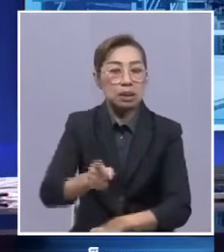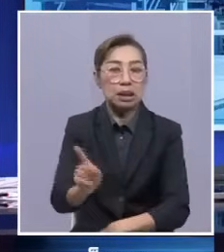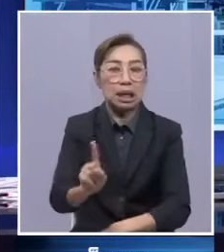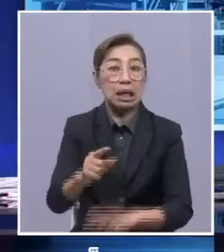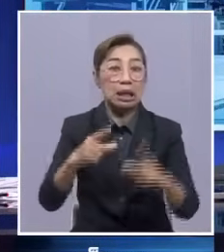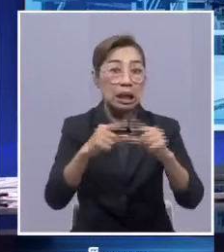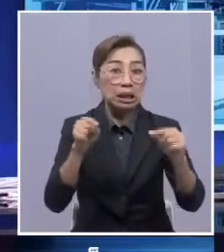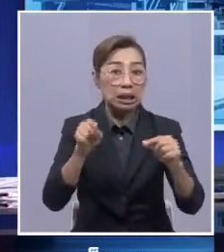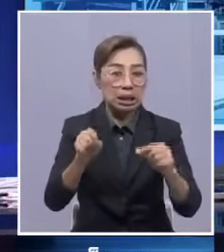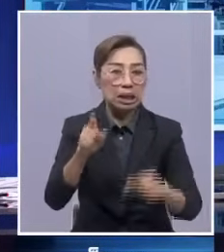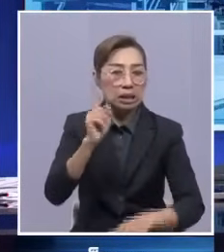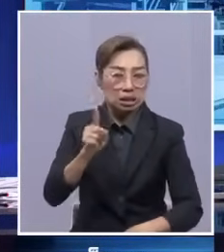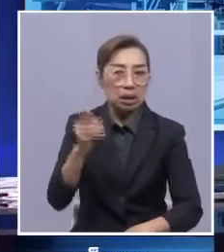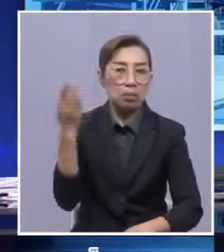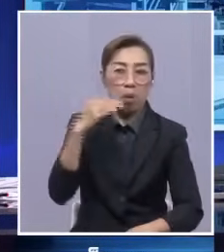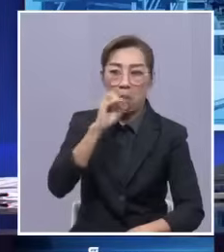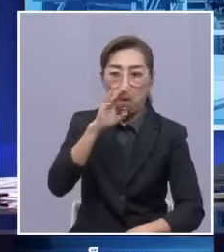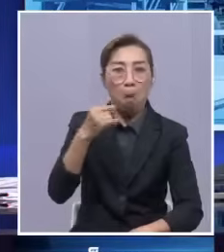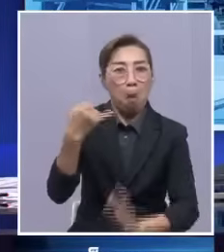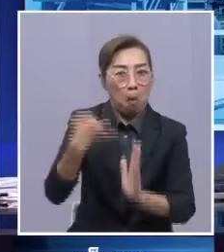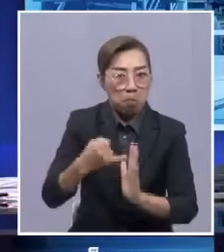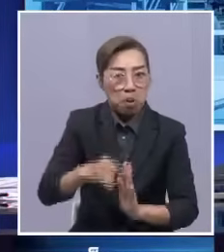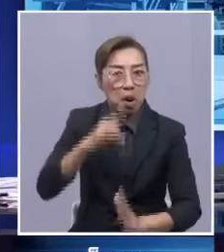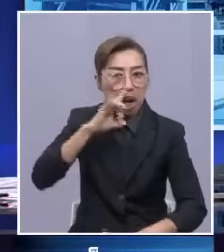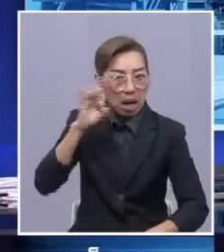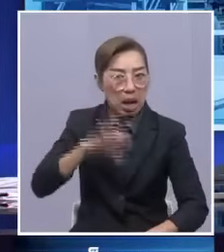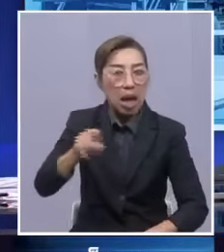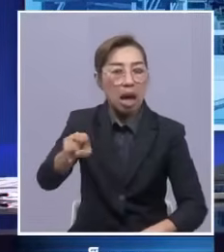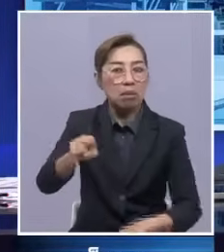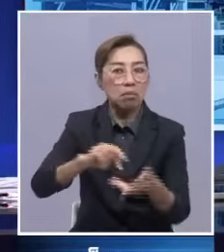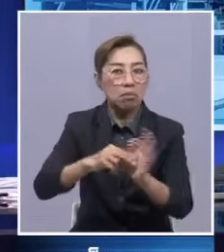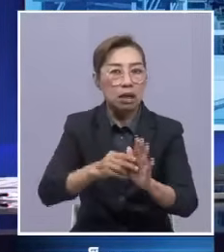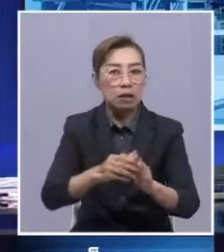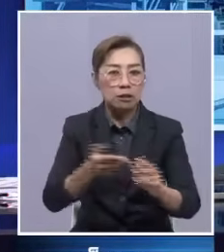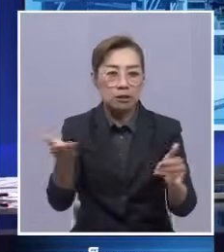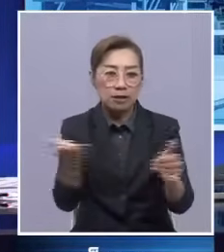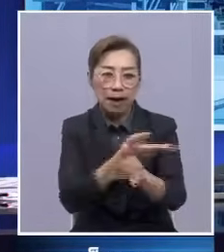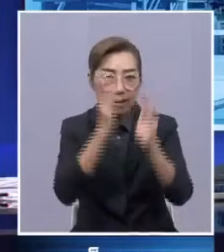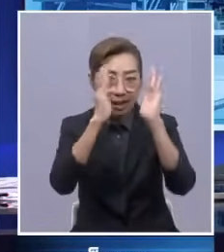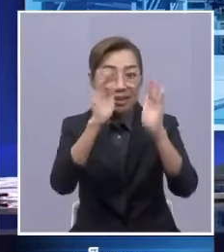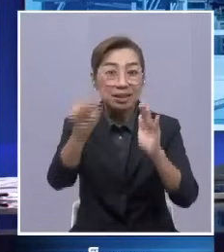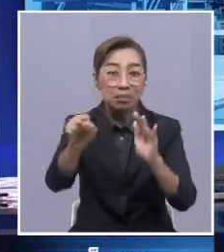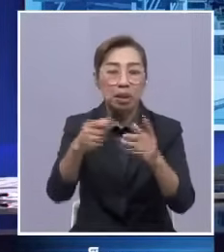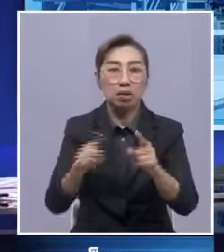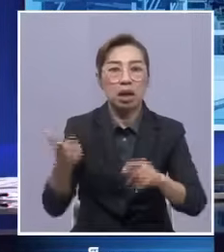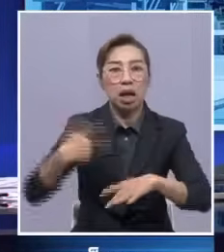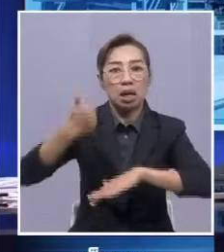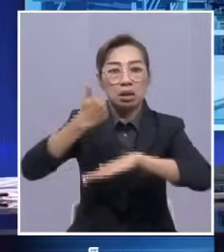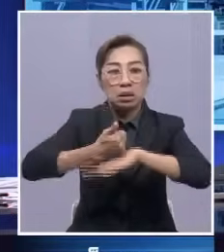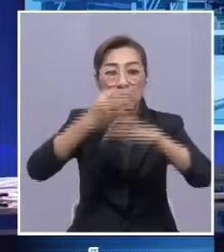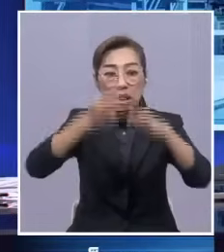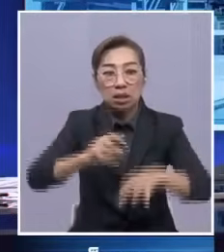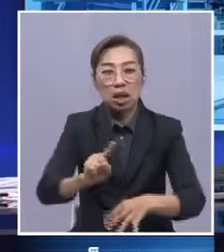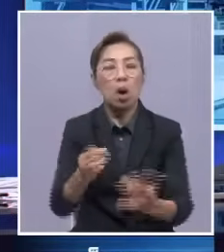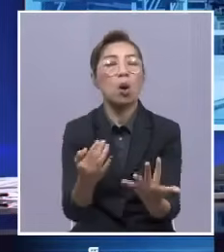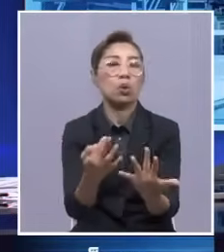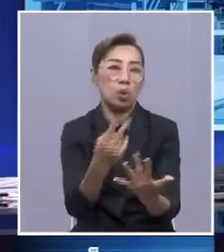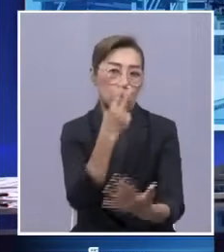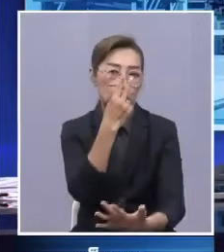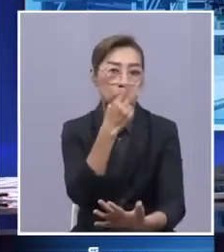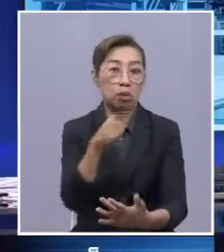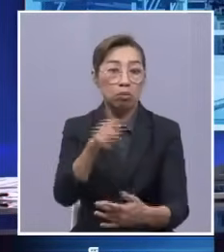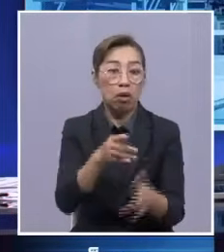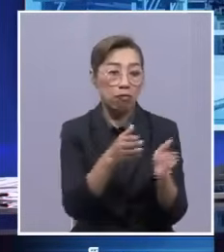ดีนี้ตั้งข้อหาไว้ค่อนข้างรุนแรงเรื่องของเจตนาฆ่าแต่ผลจะออกมาเป็นอย่างไรนั้นเราคงยังต้องรอติดตามเพราะทั้ง